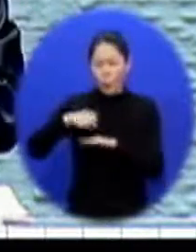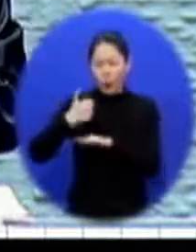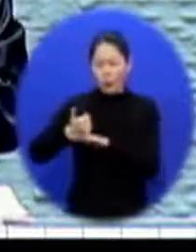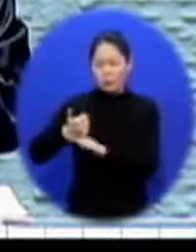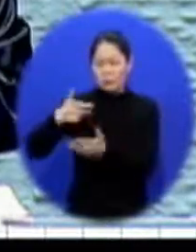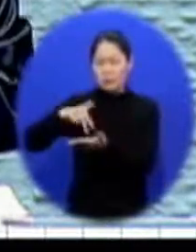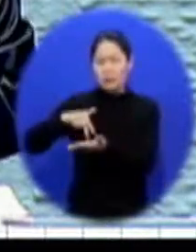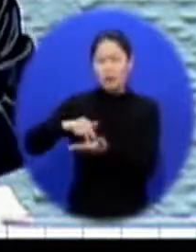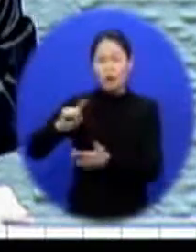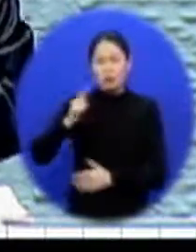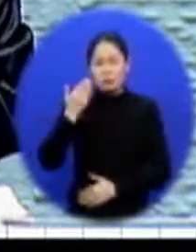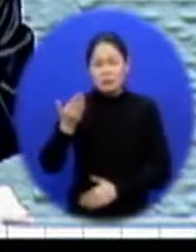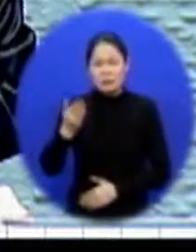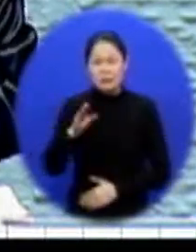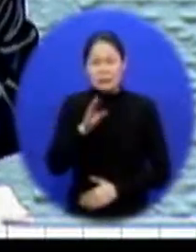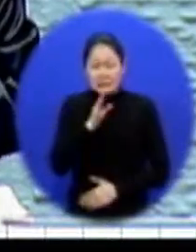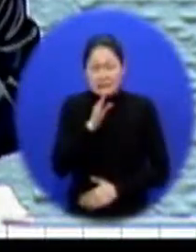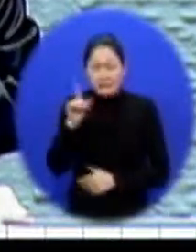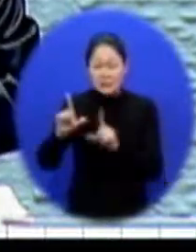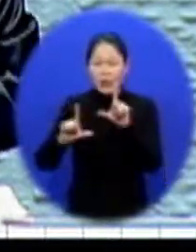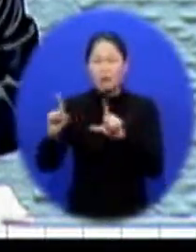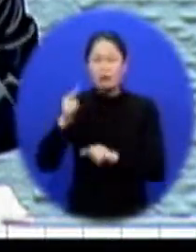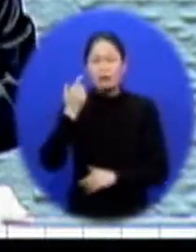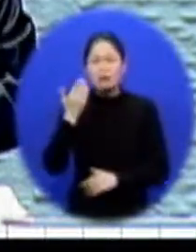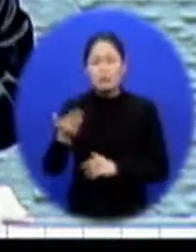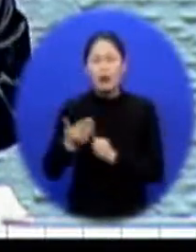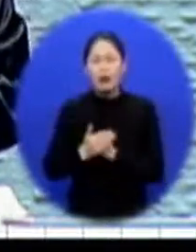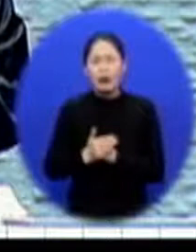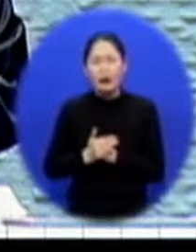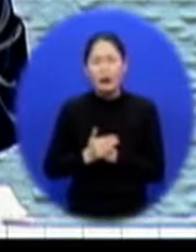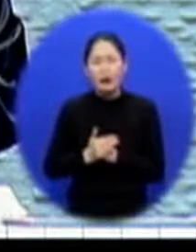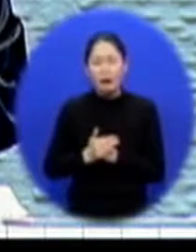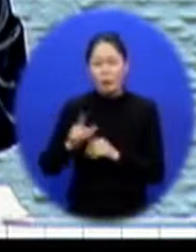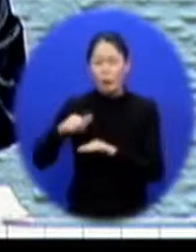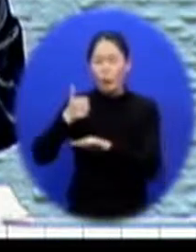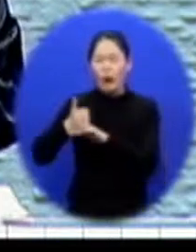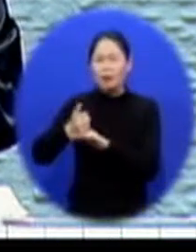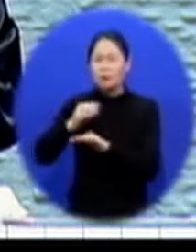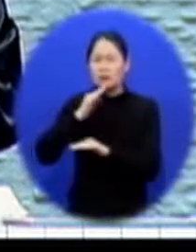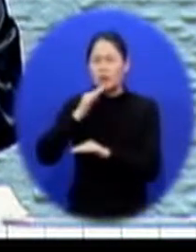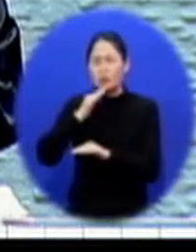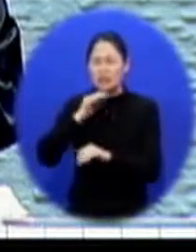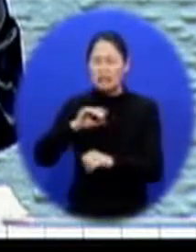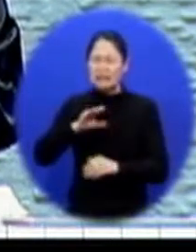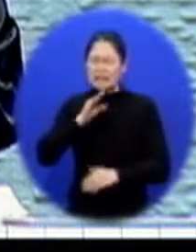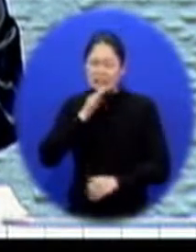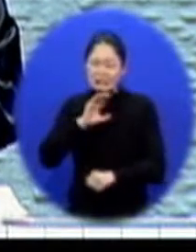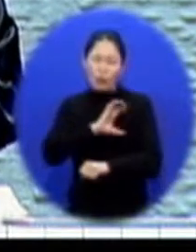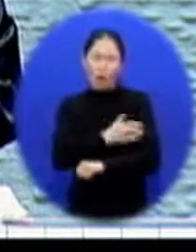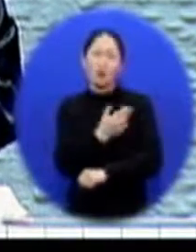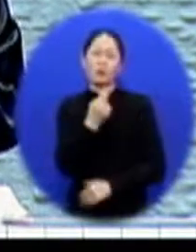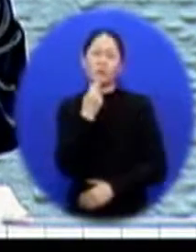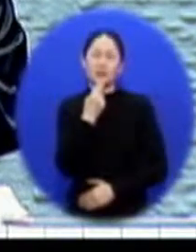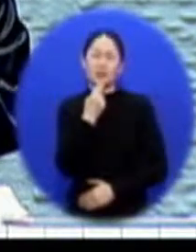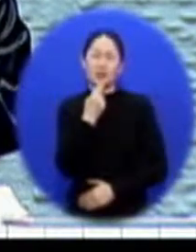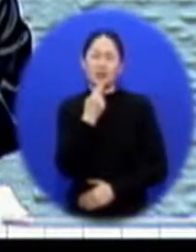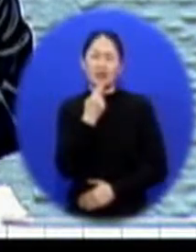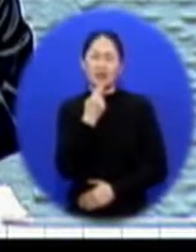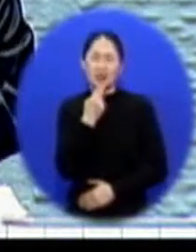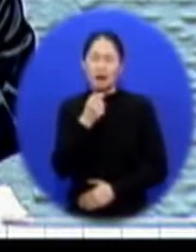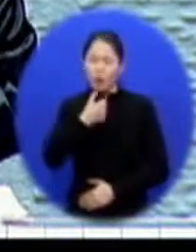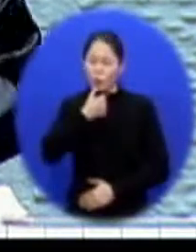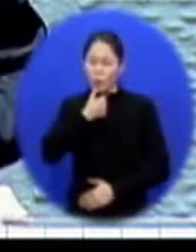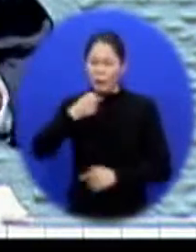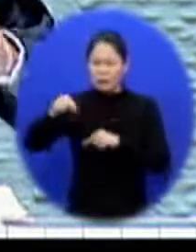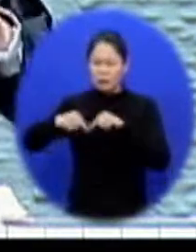처지가 어떻습니까 실상 이 뭡니까 그는 꼭두 가시 왕입니다 실권은 아무것도 없어요 로마 1 정책이